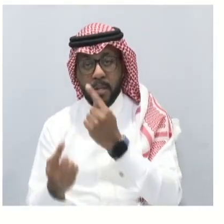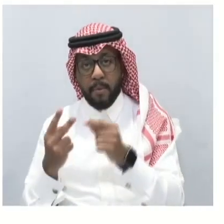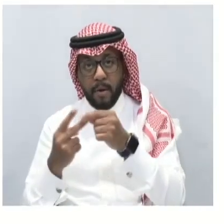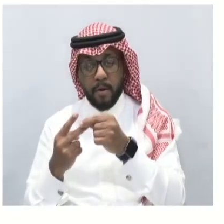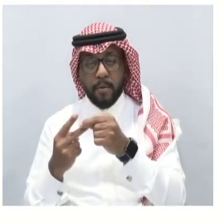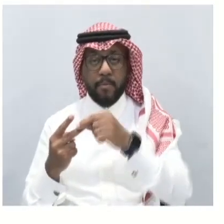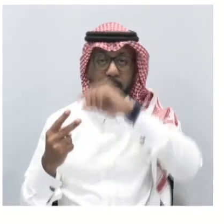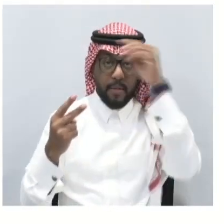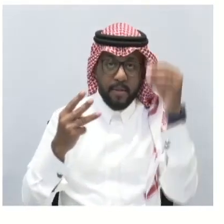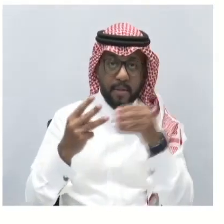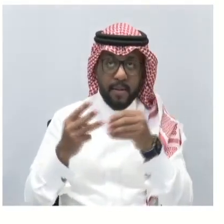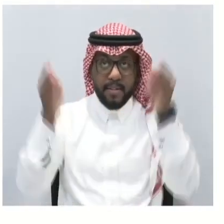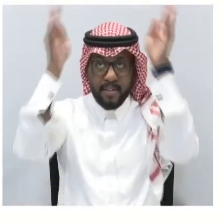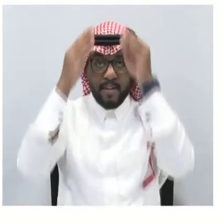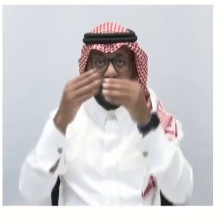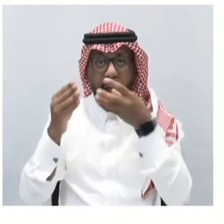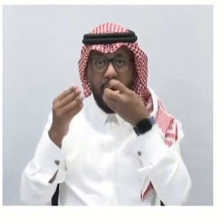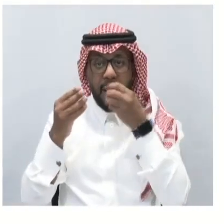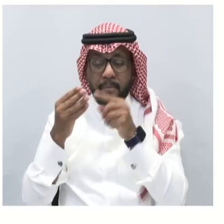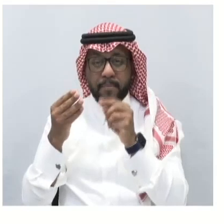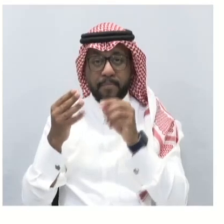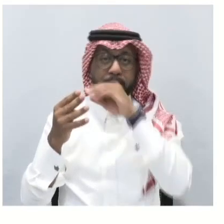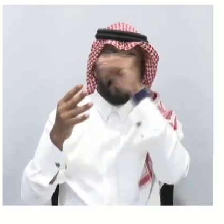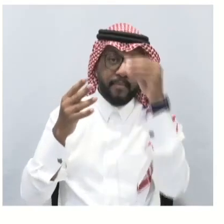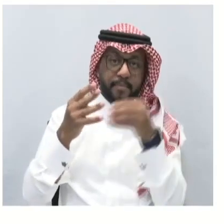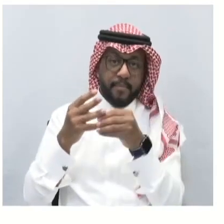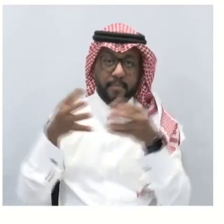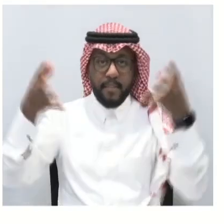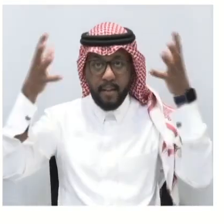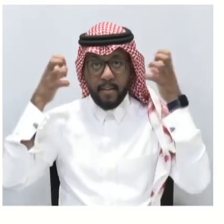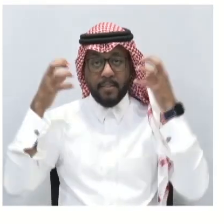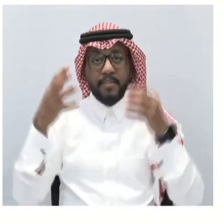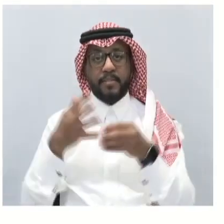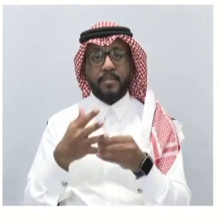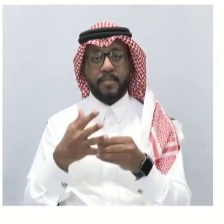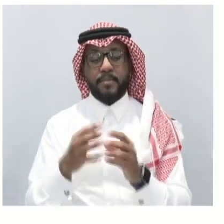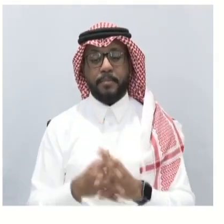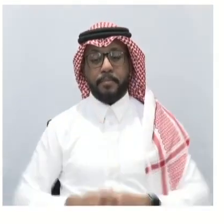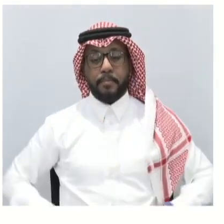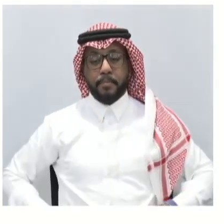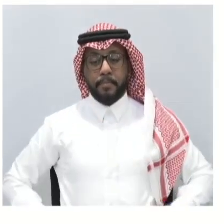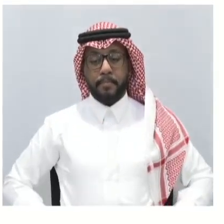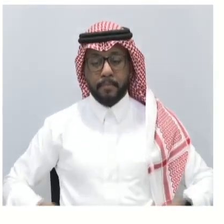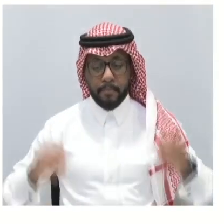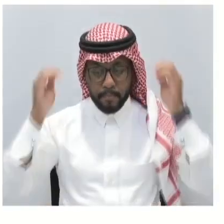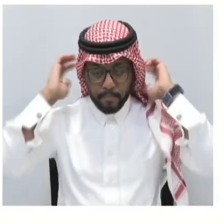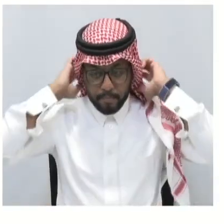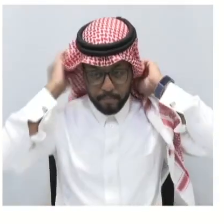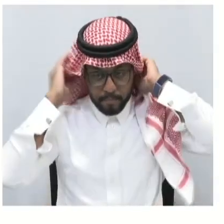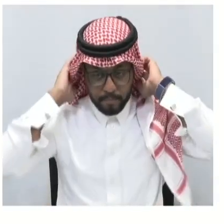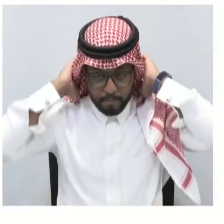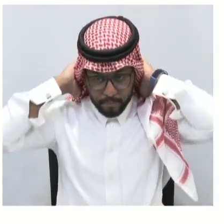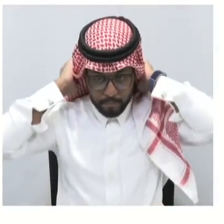عليها الحمار الوحشي عشان يقدر يمارس حياته بعدين اكلت ايش انتقلت جزء من الطاقه اللي اللبو